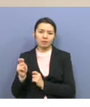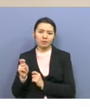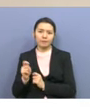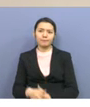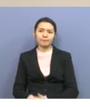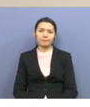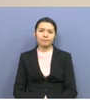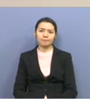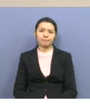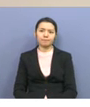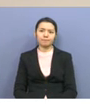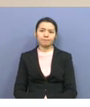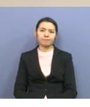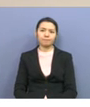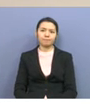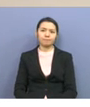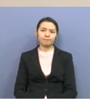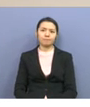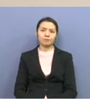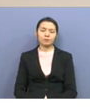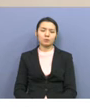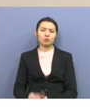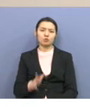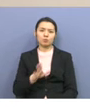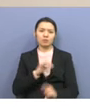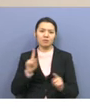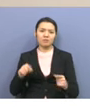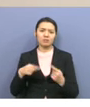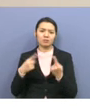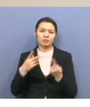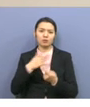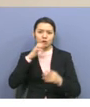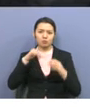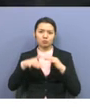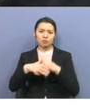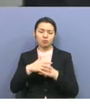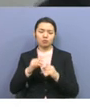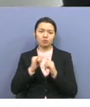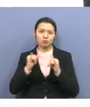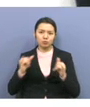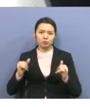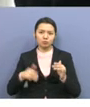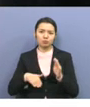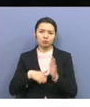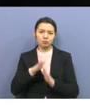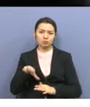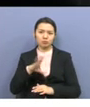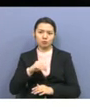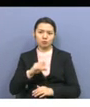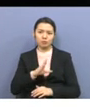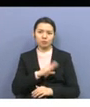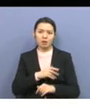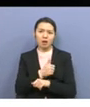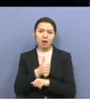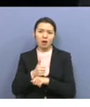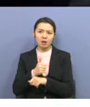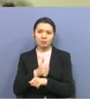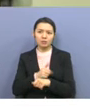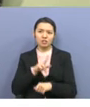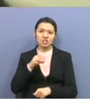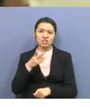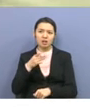беруіне мен тілектеспін. Еліміз өссін, өрсін, көркейсін. Жарқайың ауданының әкімшілік орталығы